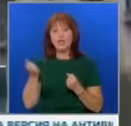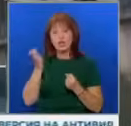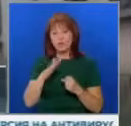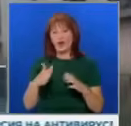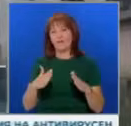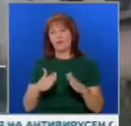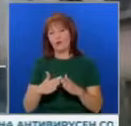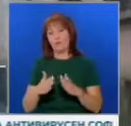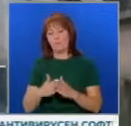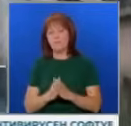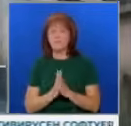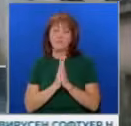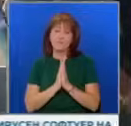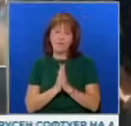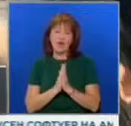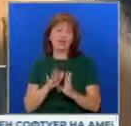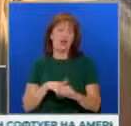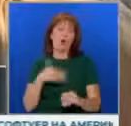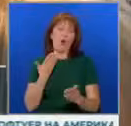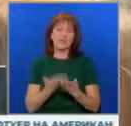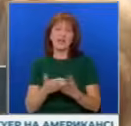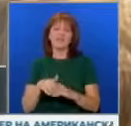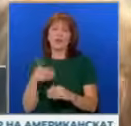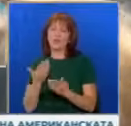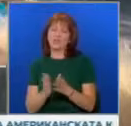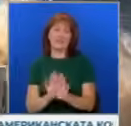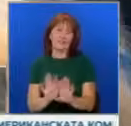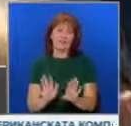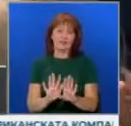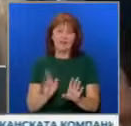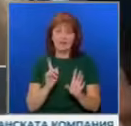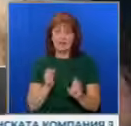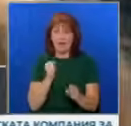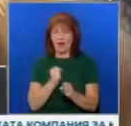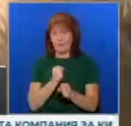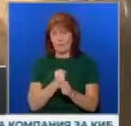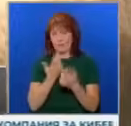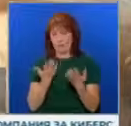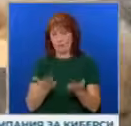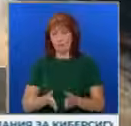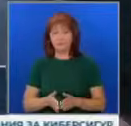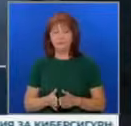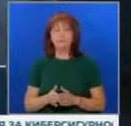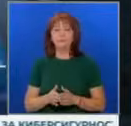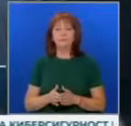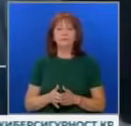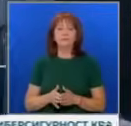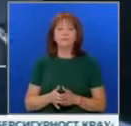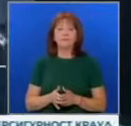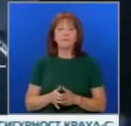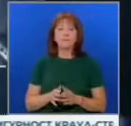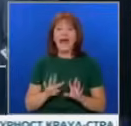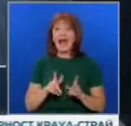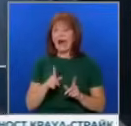имущество. Моля ви с тези оставки, нека да приключим. Добре, довършете само за водата, защо се истината така, на тези хора. И после оставката, които,